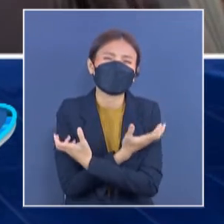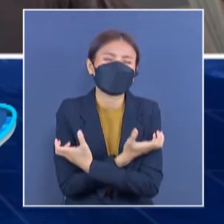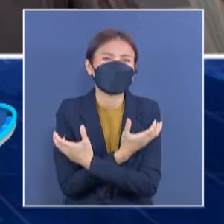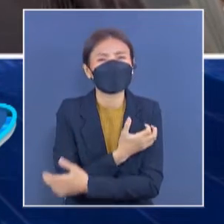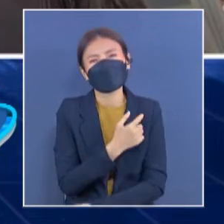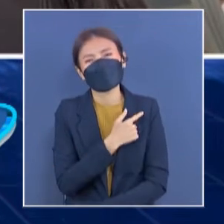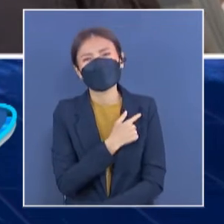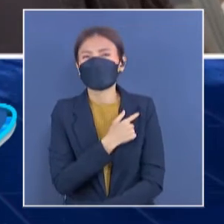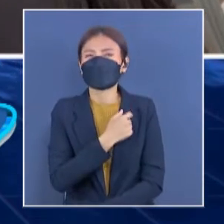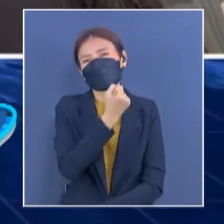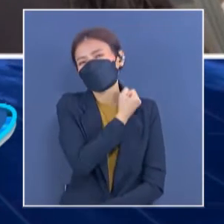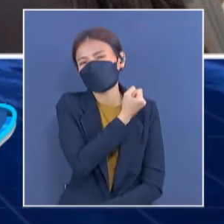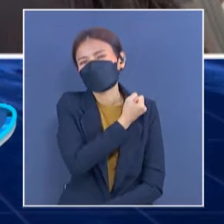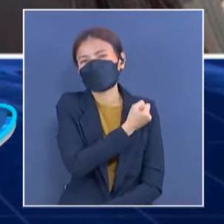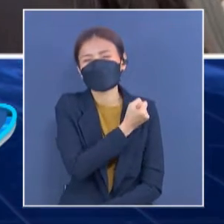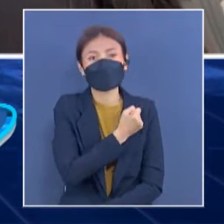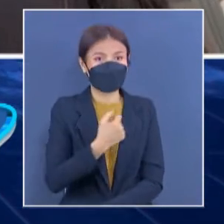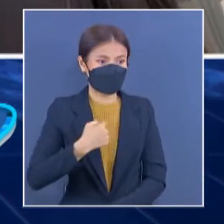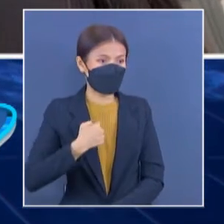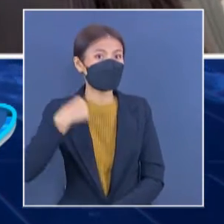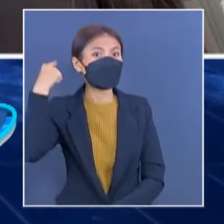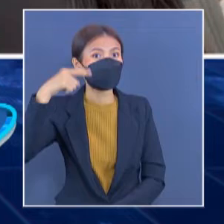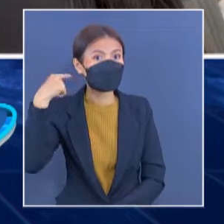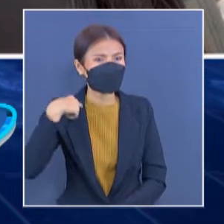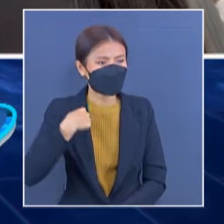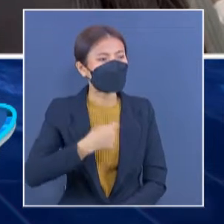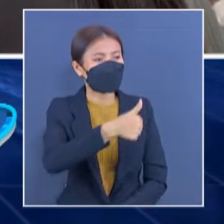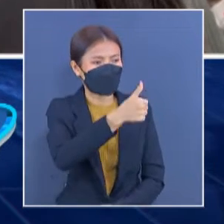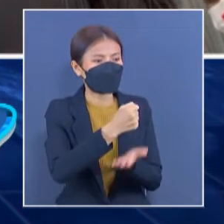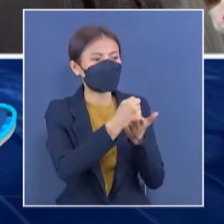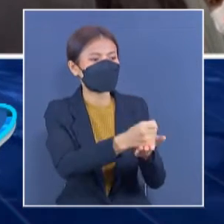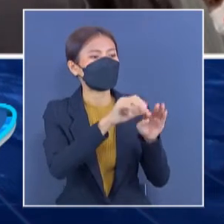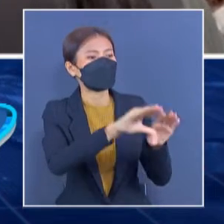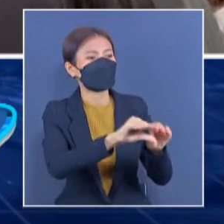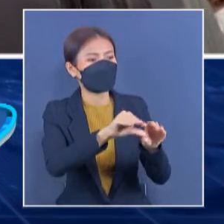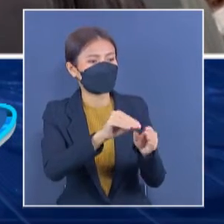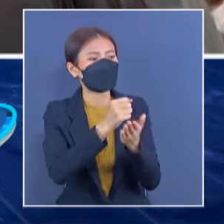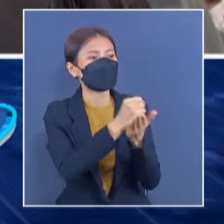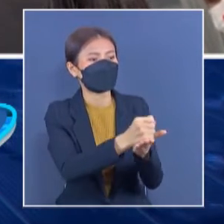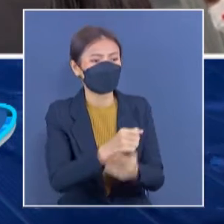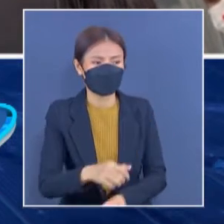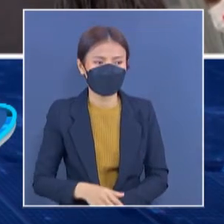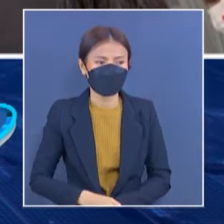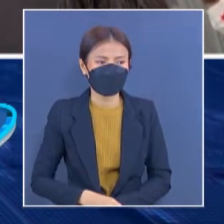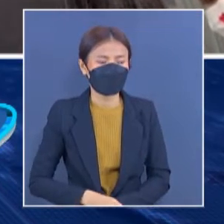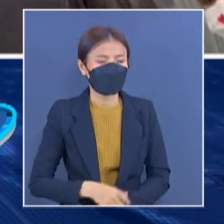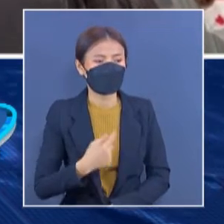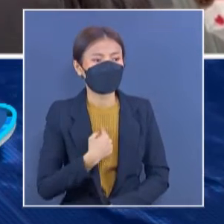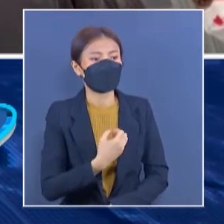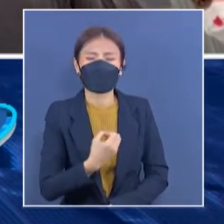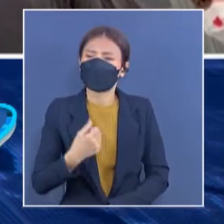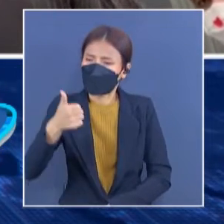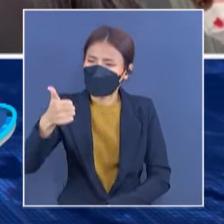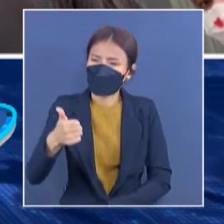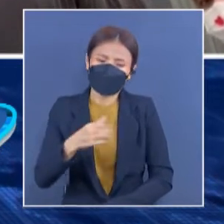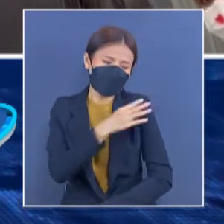วจะนวดให ้ เพราะว่าทิศกาโตะเนี่ยอ้างว่านวดให้ได้ไม่บาปเนื่องจากว่ามี